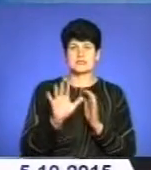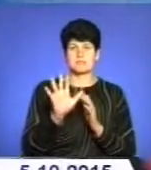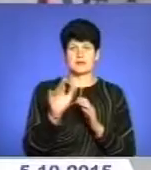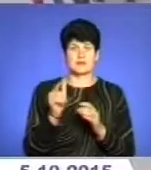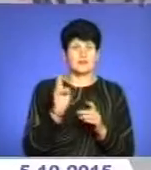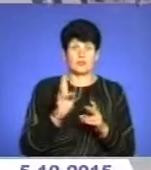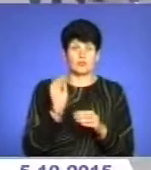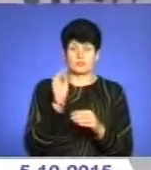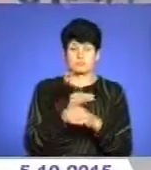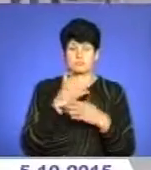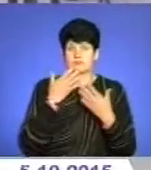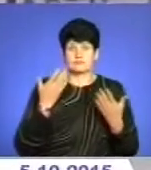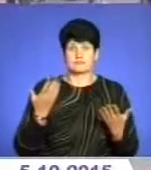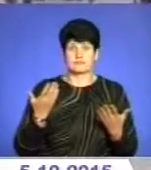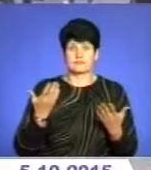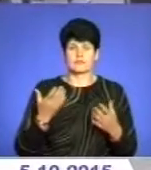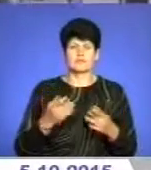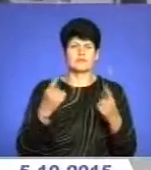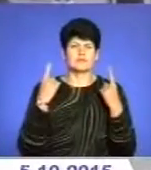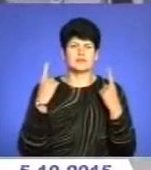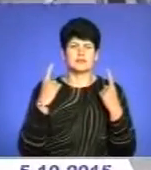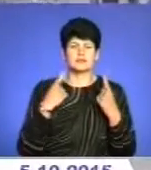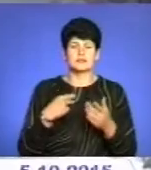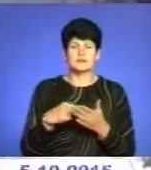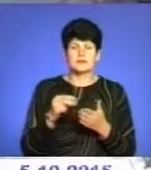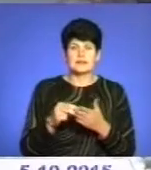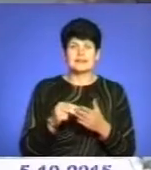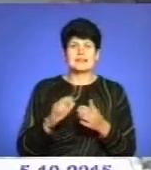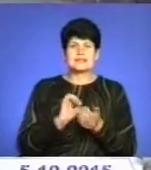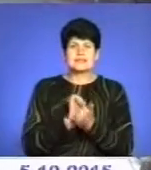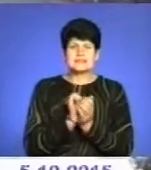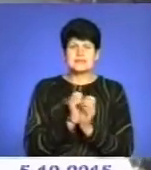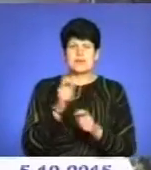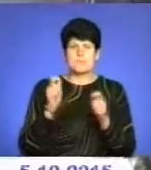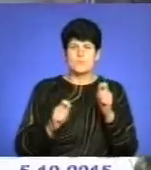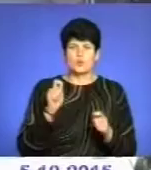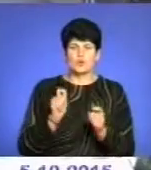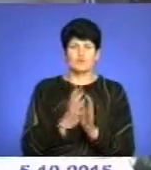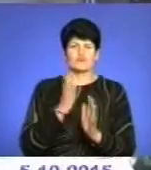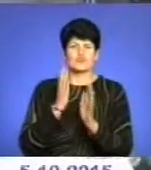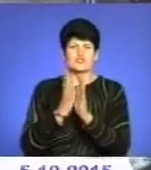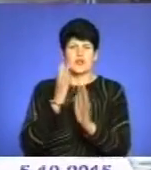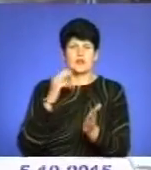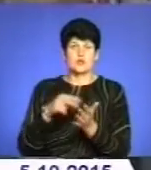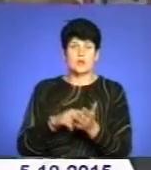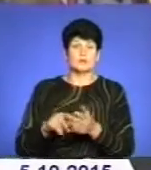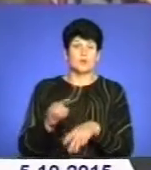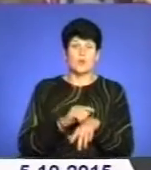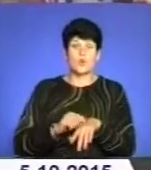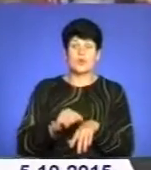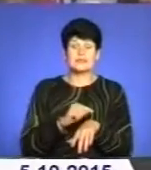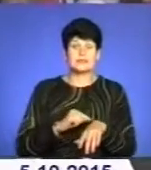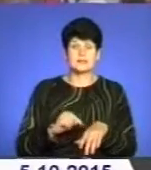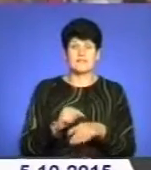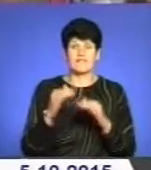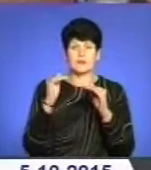додає. Шалений попит на ярмарку за сиром та молочною продукцією. В чергах покупці стояли годинами. Виробники